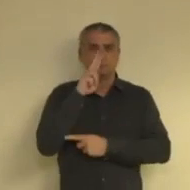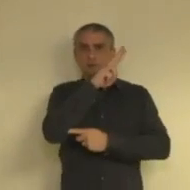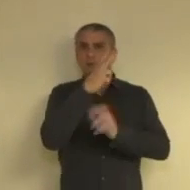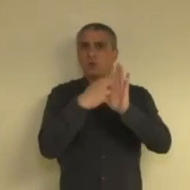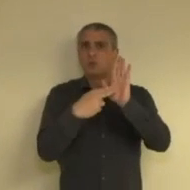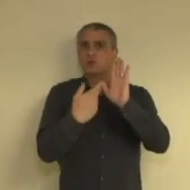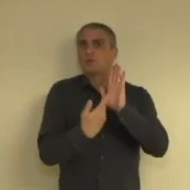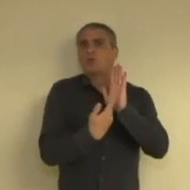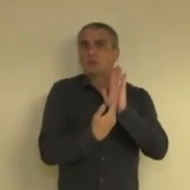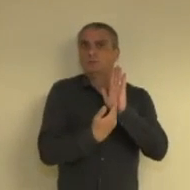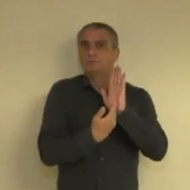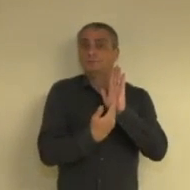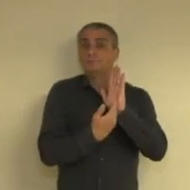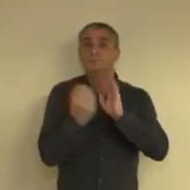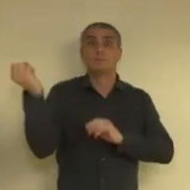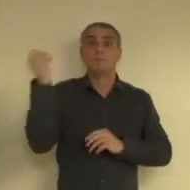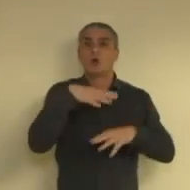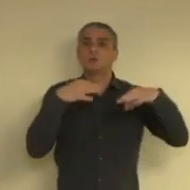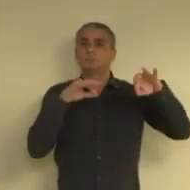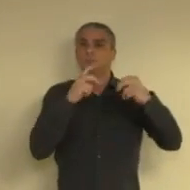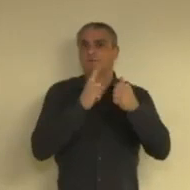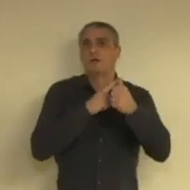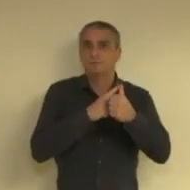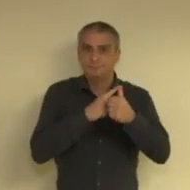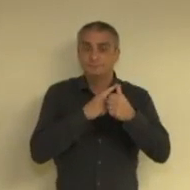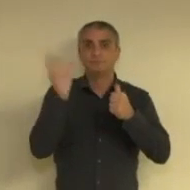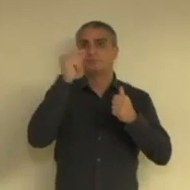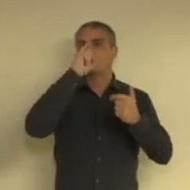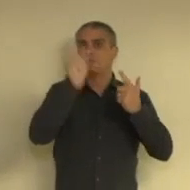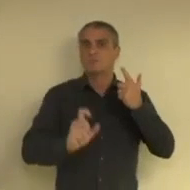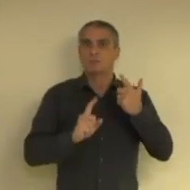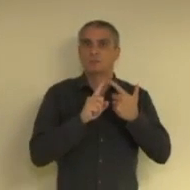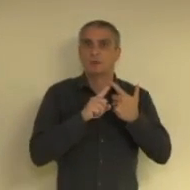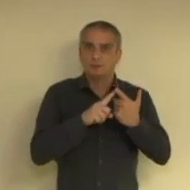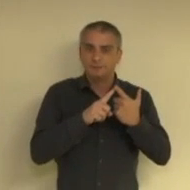על התמונות שמגיעות מספרד, מאיטליה,